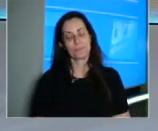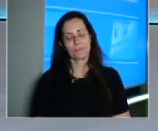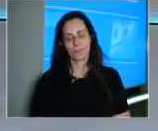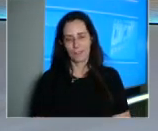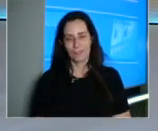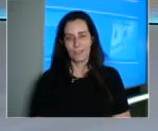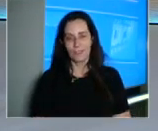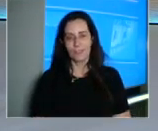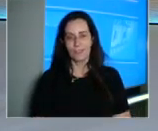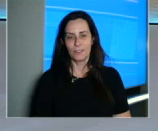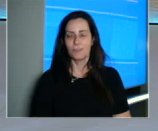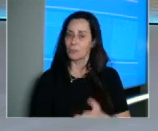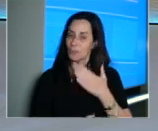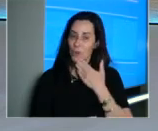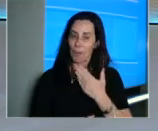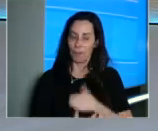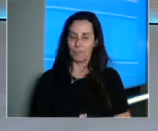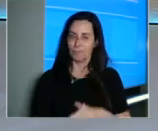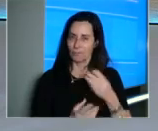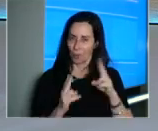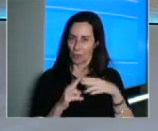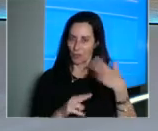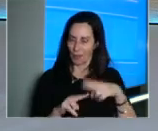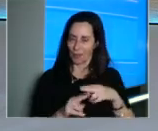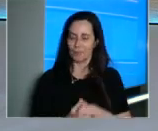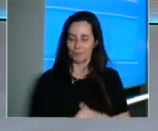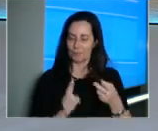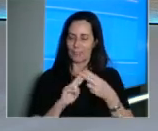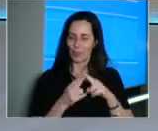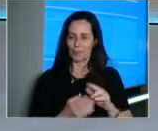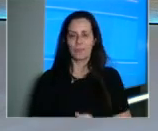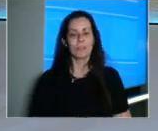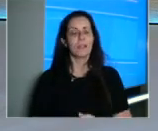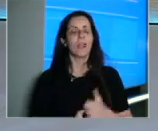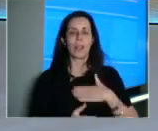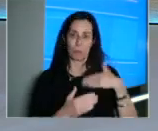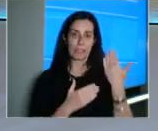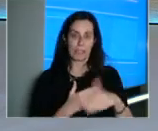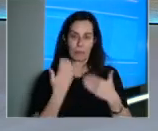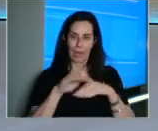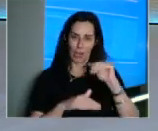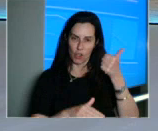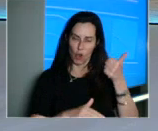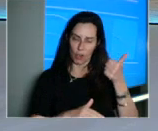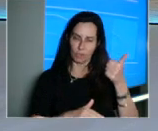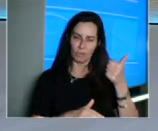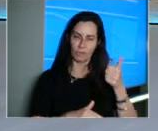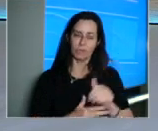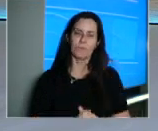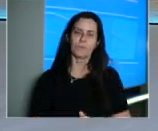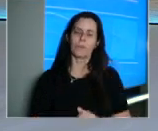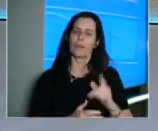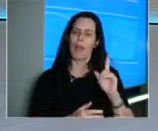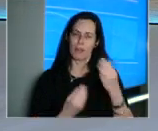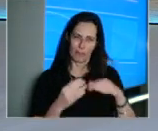יפה. טוב, נדב אלימלך, תודה רבה, אני מניח שעוד ניפגש. תודה לך. להתראות. אנחנו מסיים כאן את החלק הראשון שלנו, ציוצי